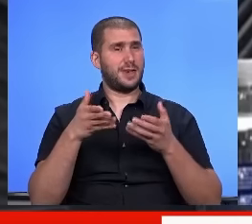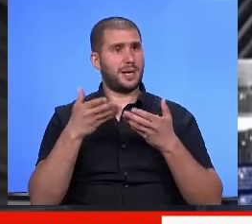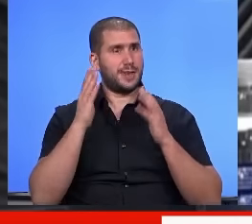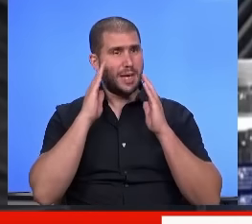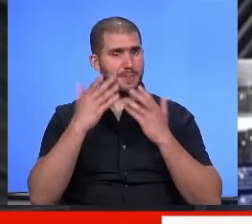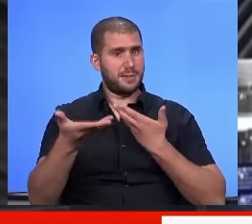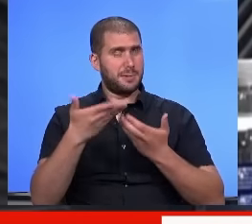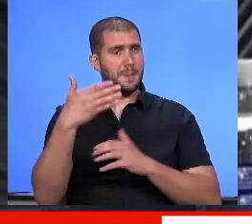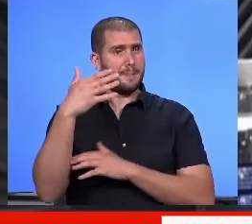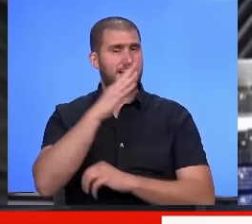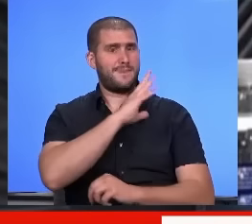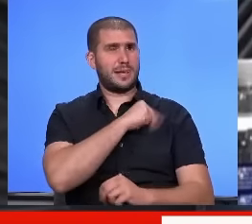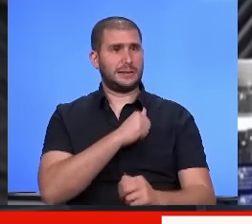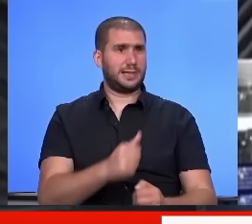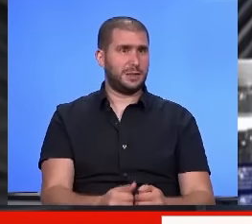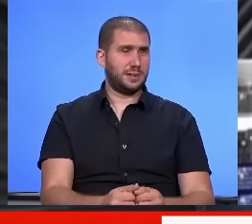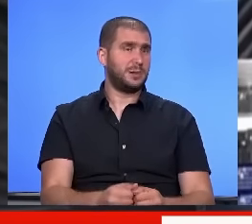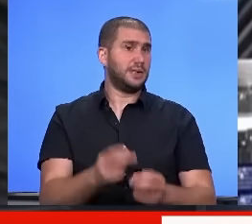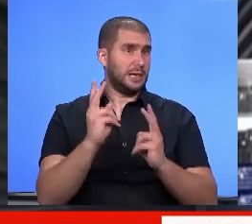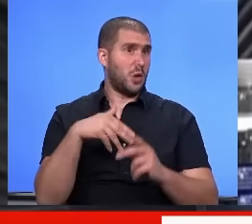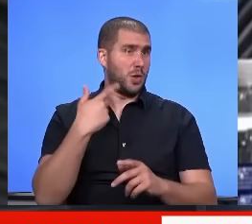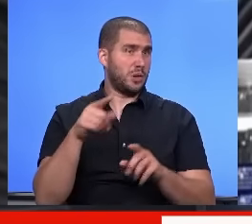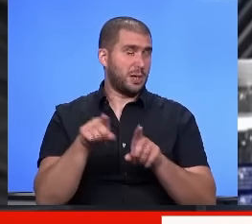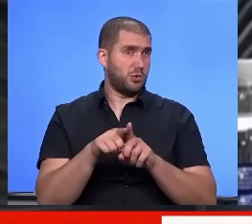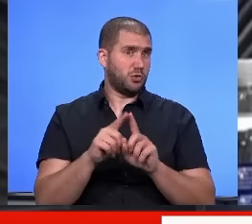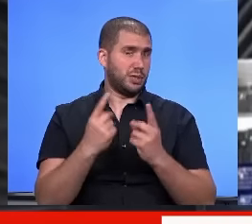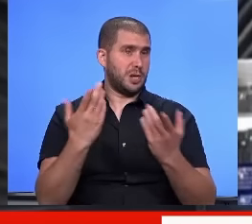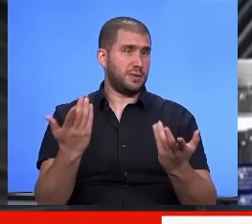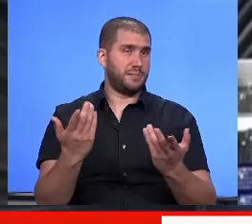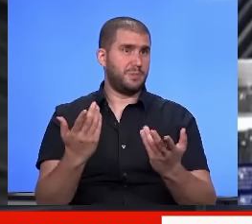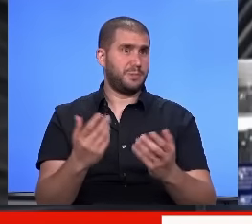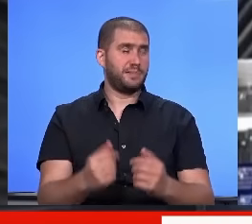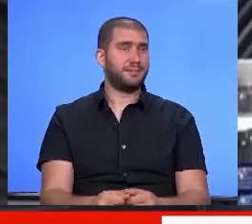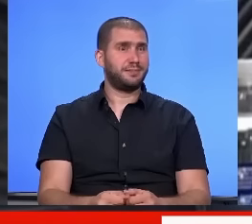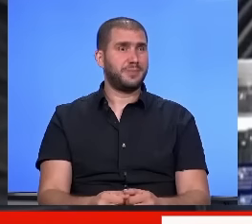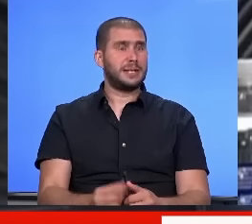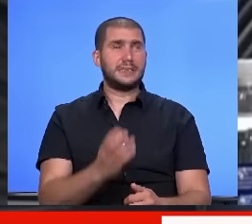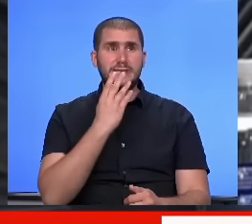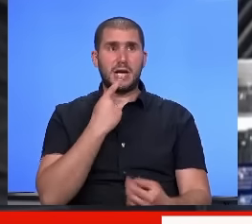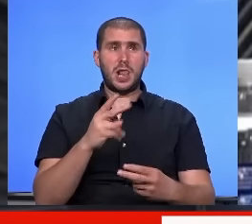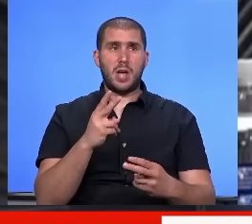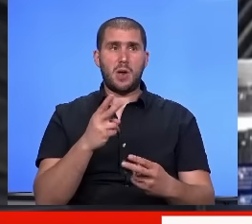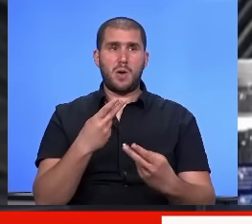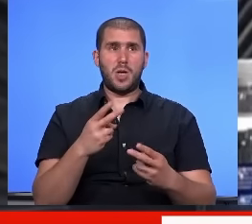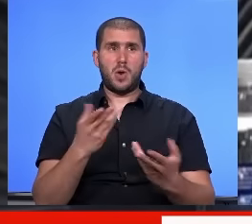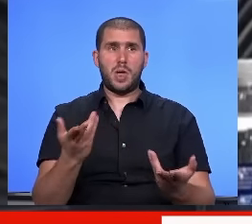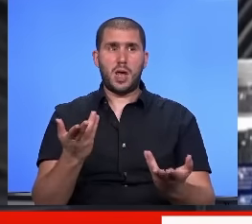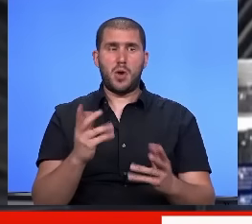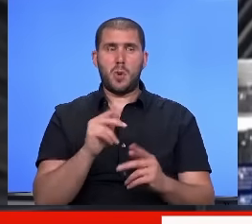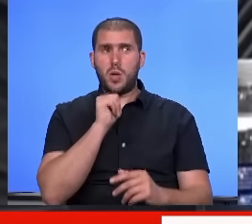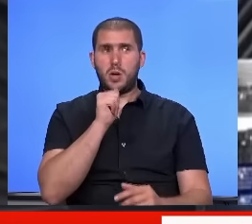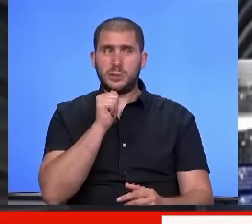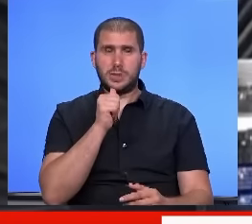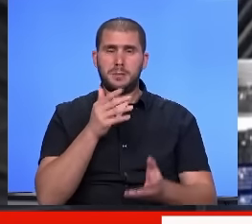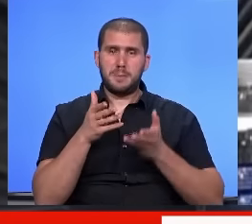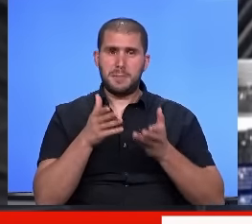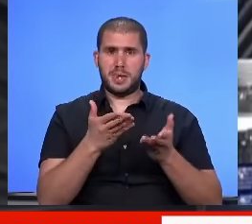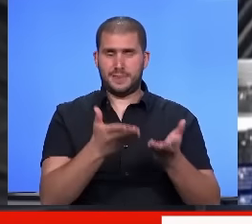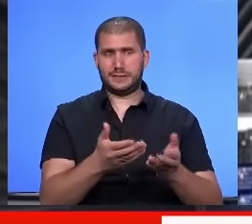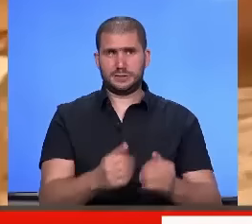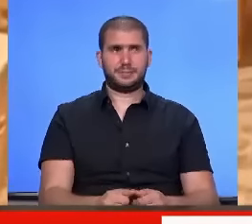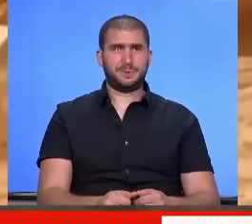to a Palestinian state, and it may well be, as you said, that in this moment Israel is not able or willing to